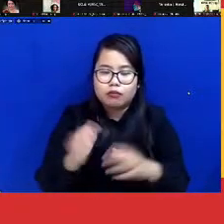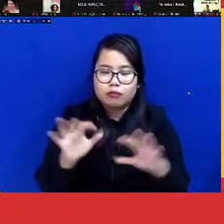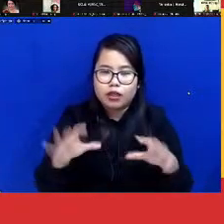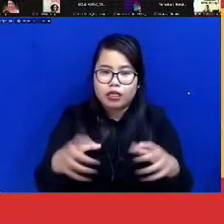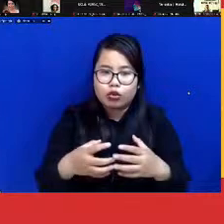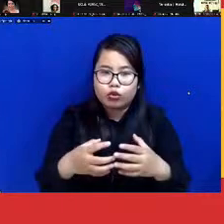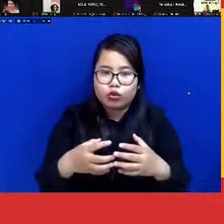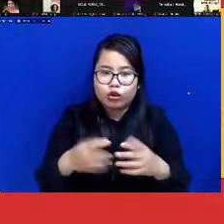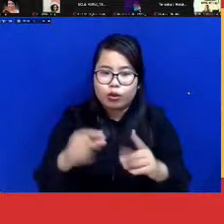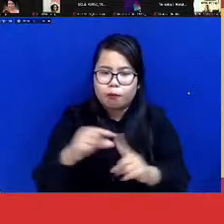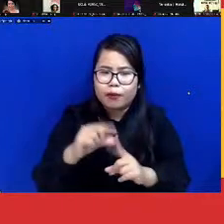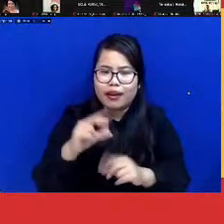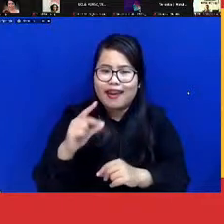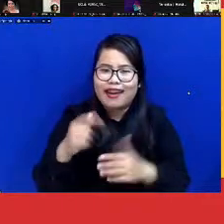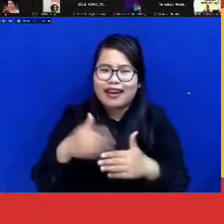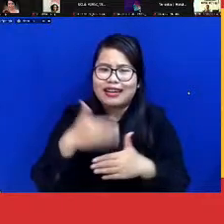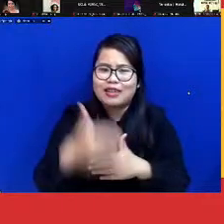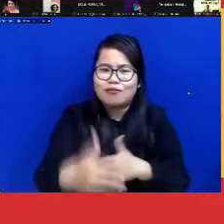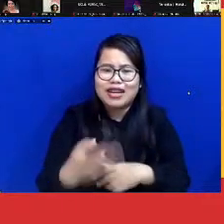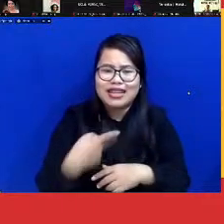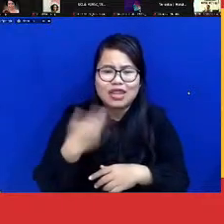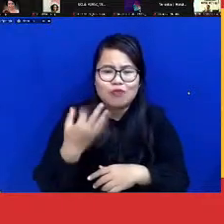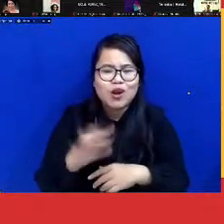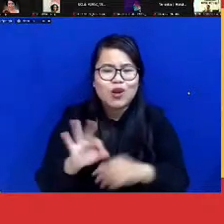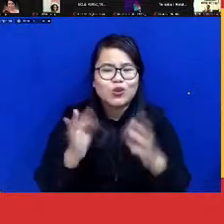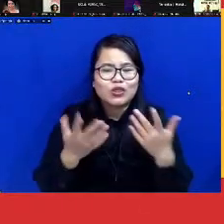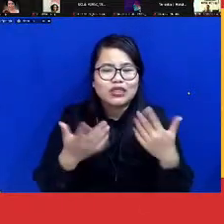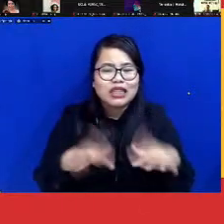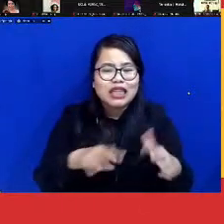pembentukan PR ke depannya. Kita baru selesai revisi